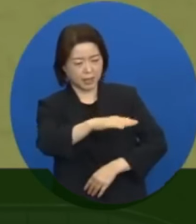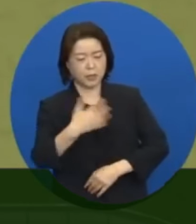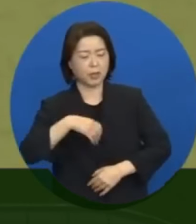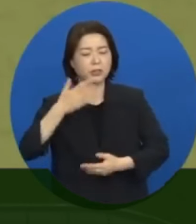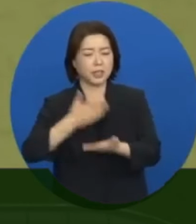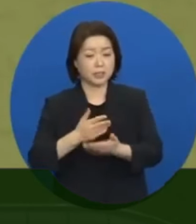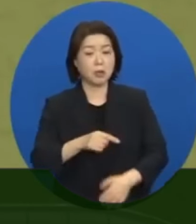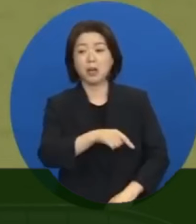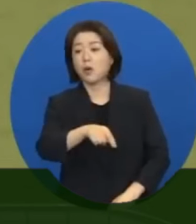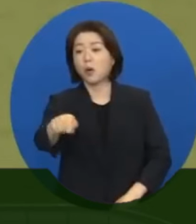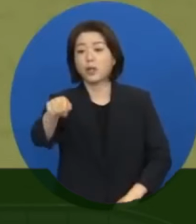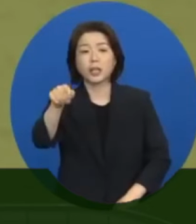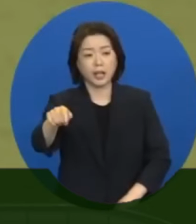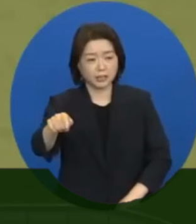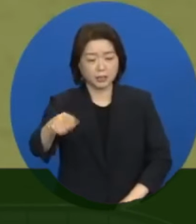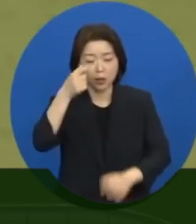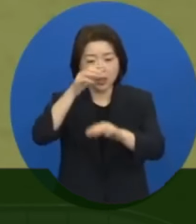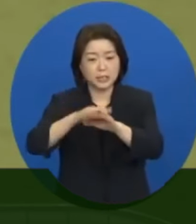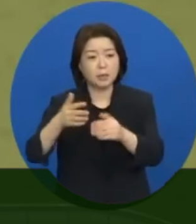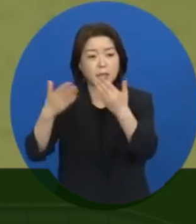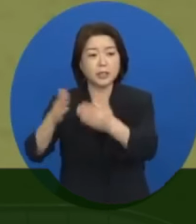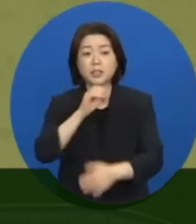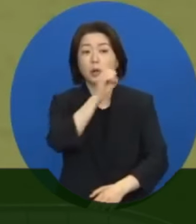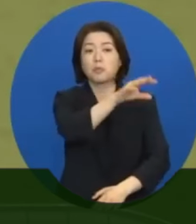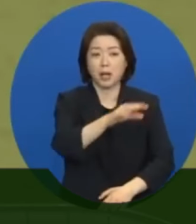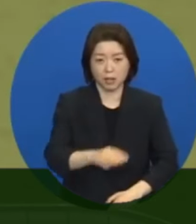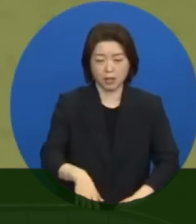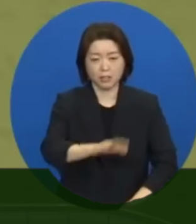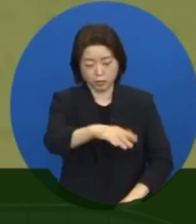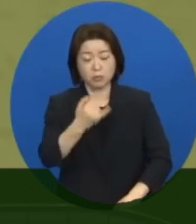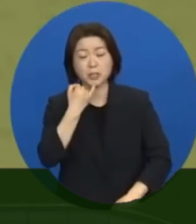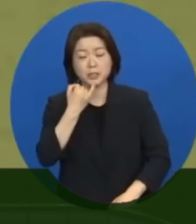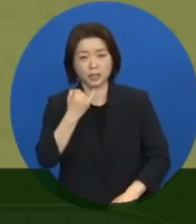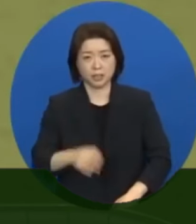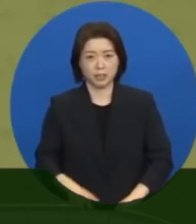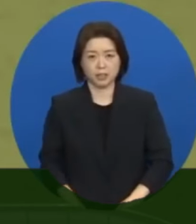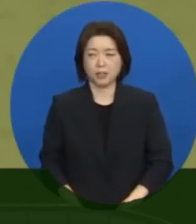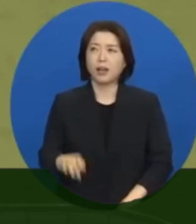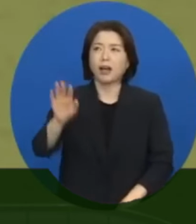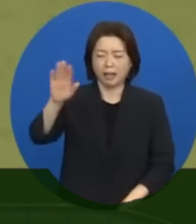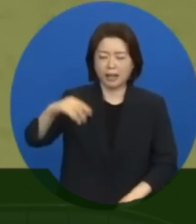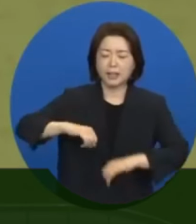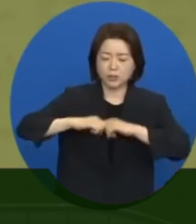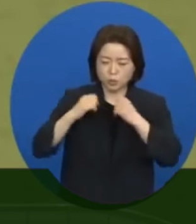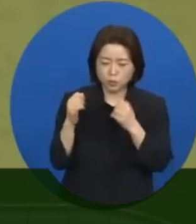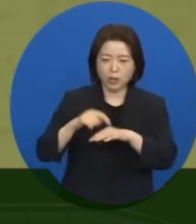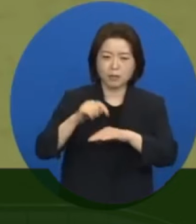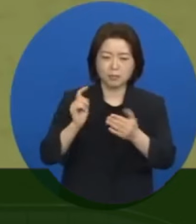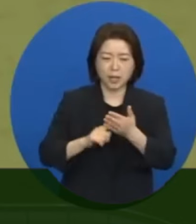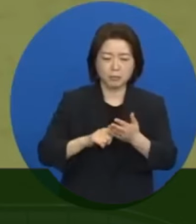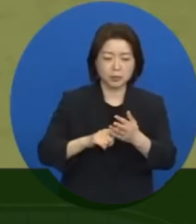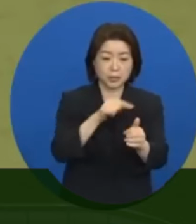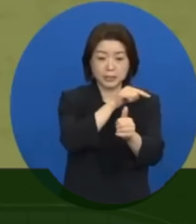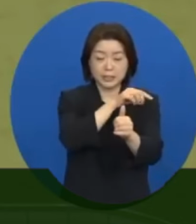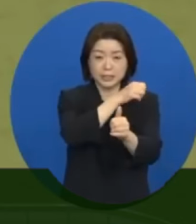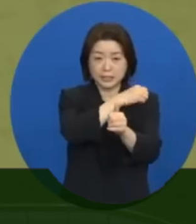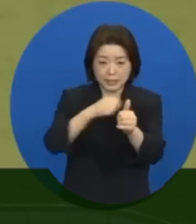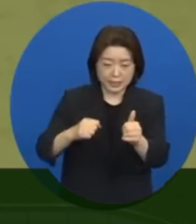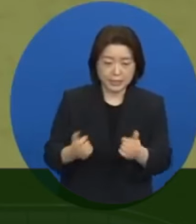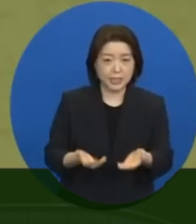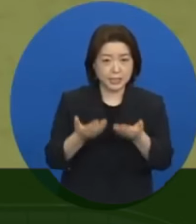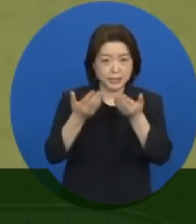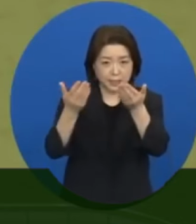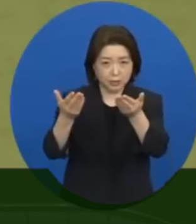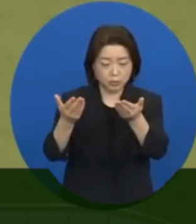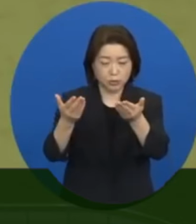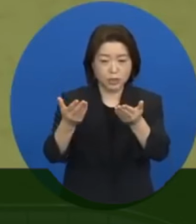드린다고 해 그러면 괜찮을 거야 하나님께서 말씀하셔서 순종하는 마음으로 희생제물을 바치러 왔다라고